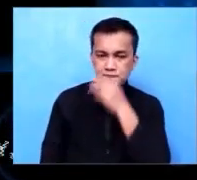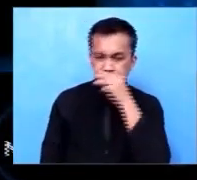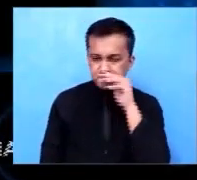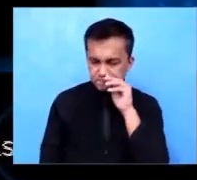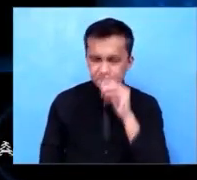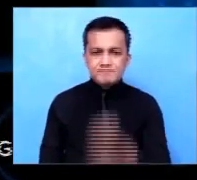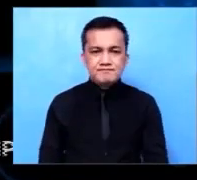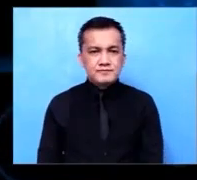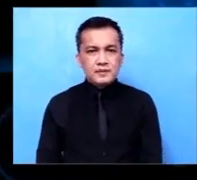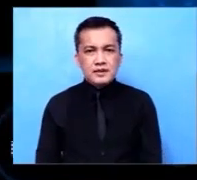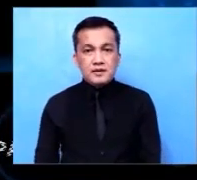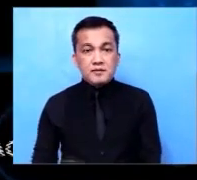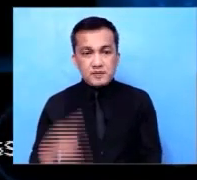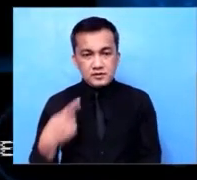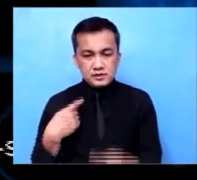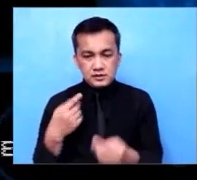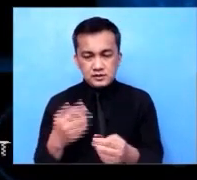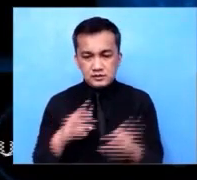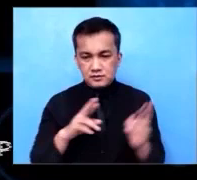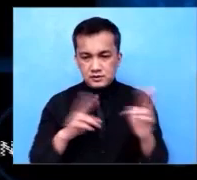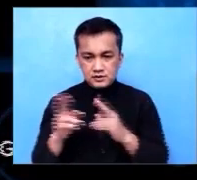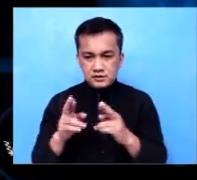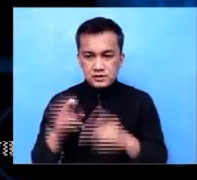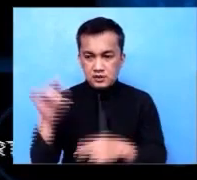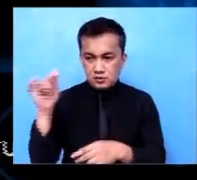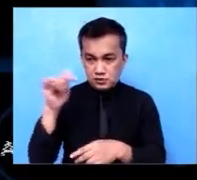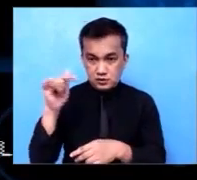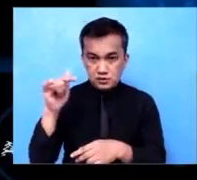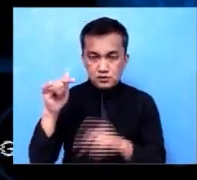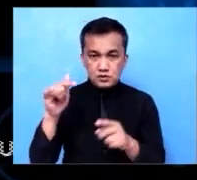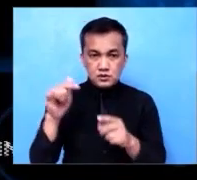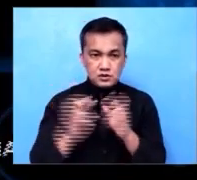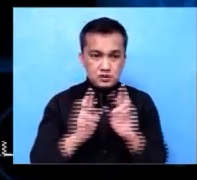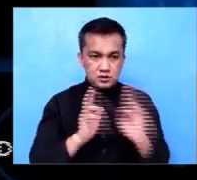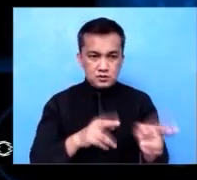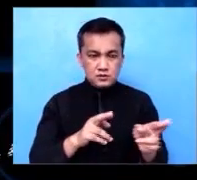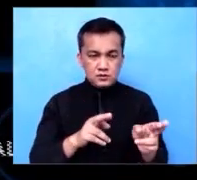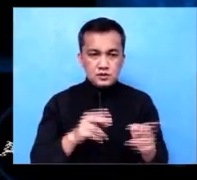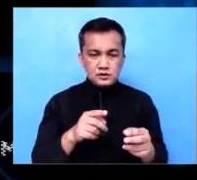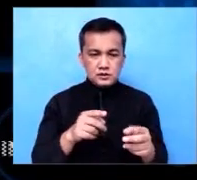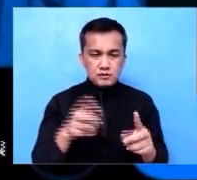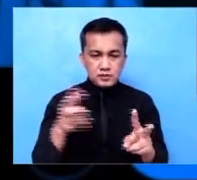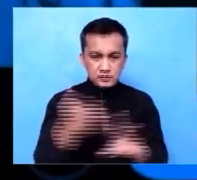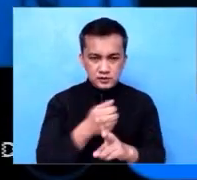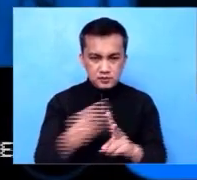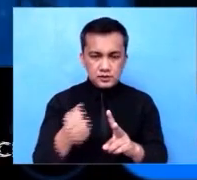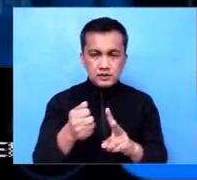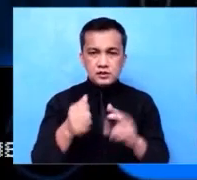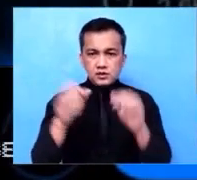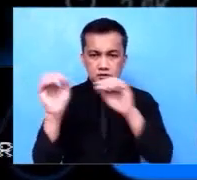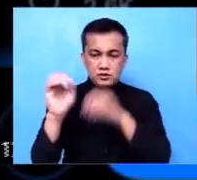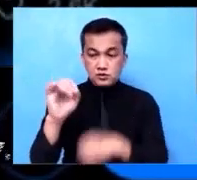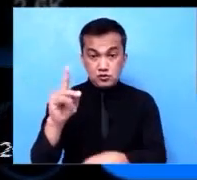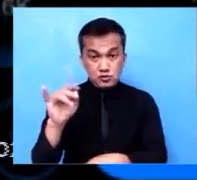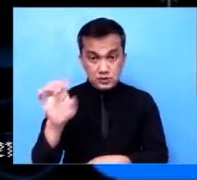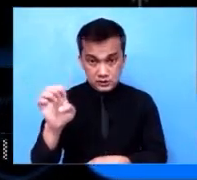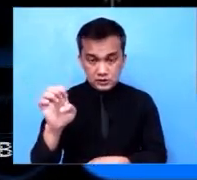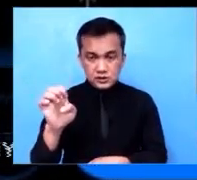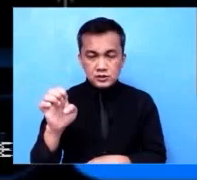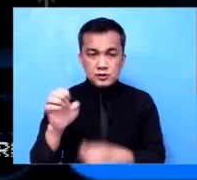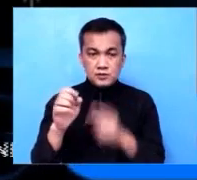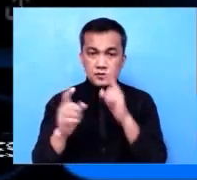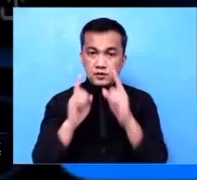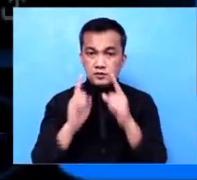raw silang inihandang cargo planes para rumisponde sa mga biktima ng bagyong Odette. Makikipag-ugnayan naman daw sa team